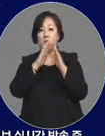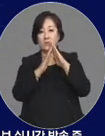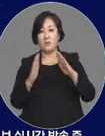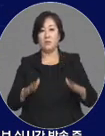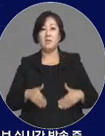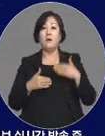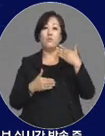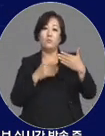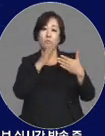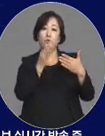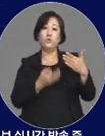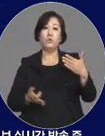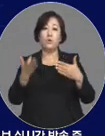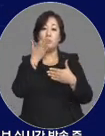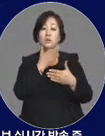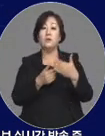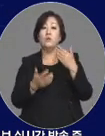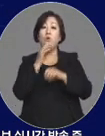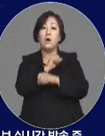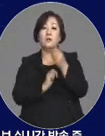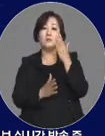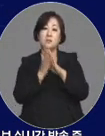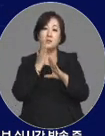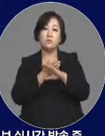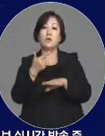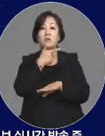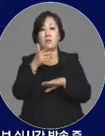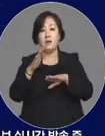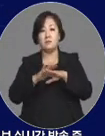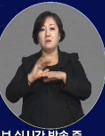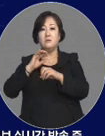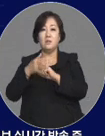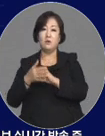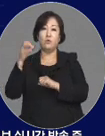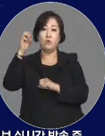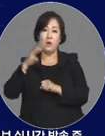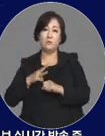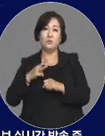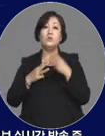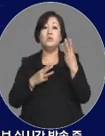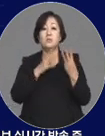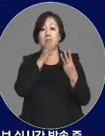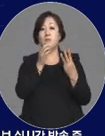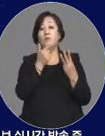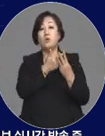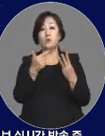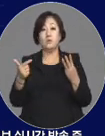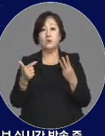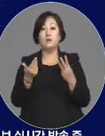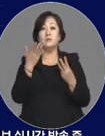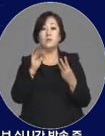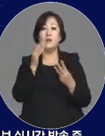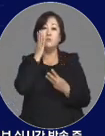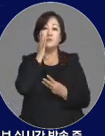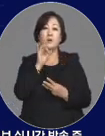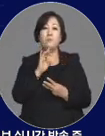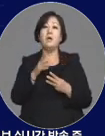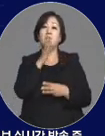이상 늘었고 광역시의 경우도 대전과 대구, 광주가 3% 이상 늘었는데